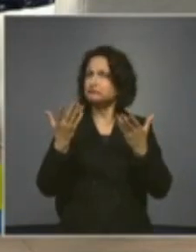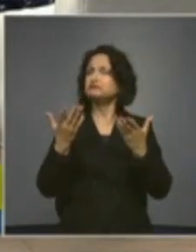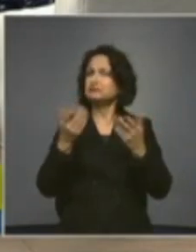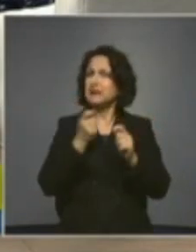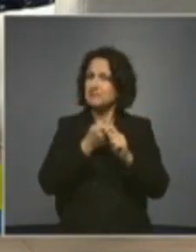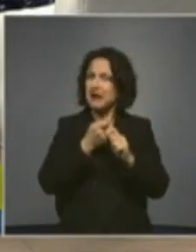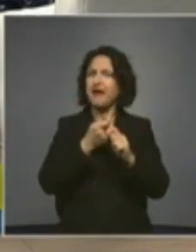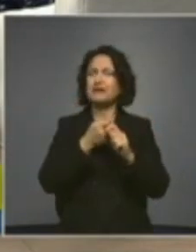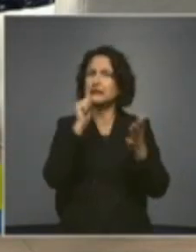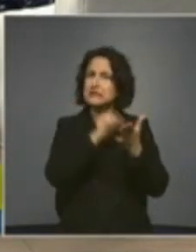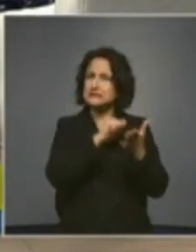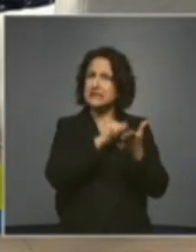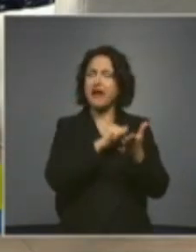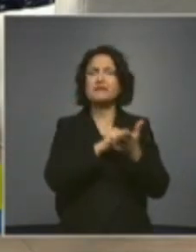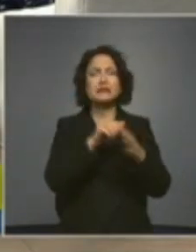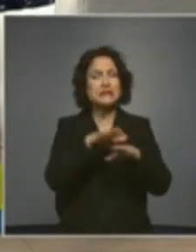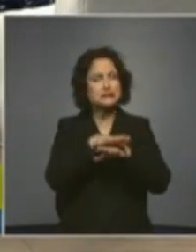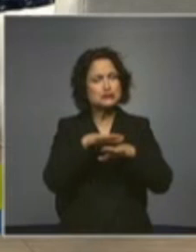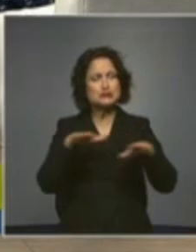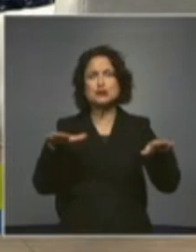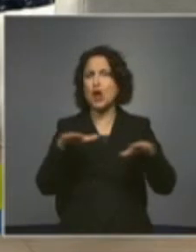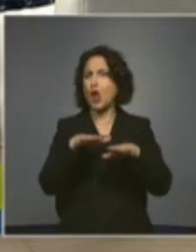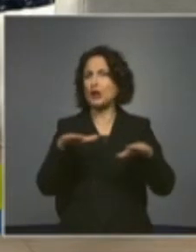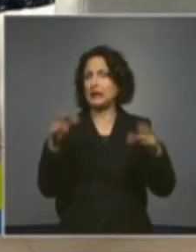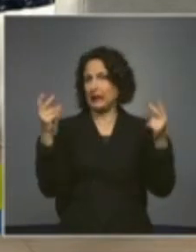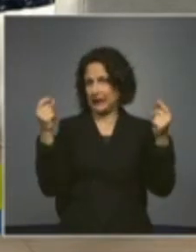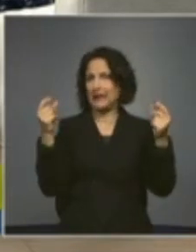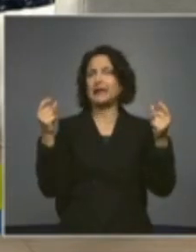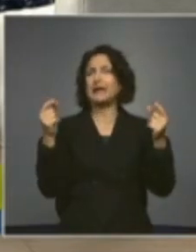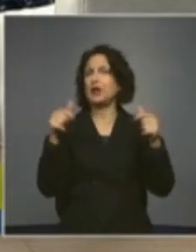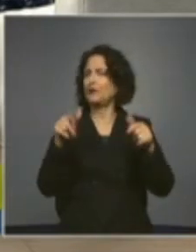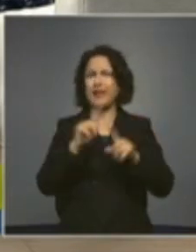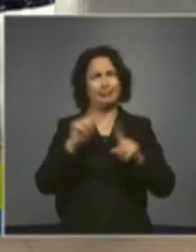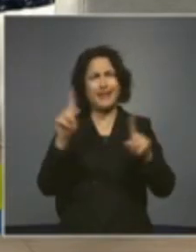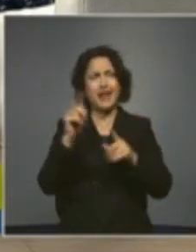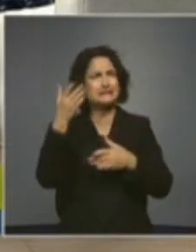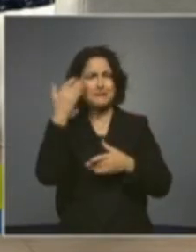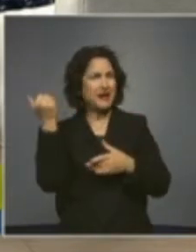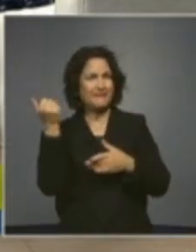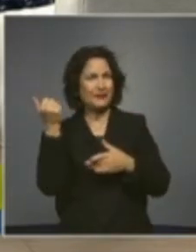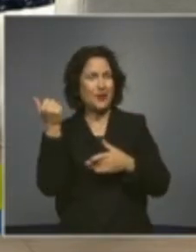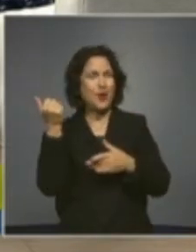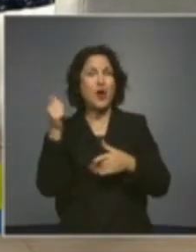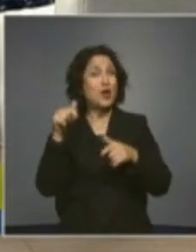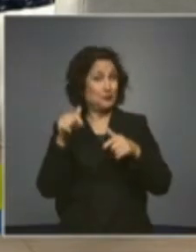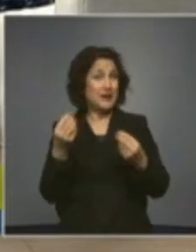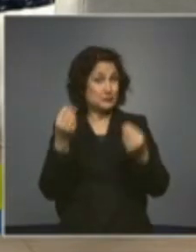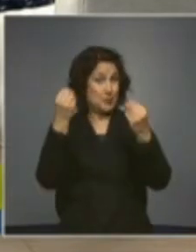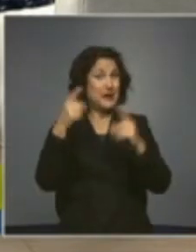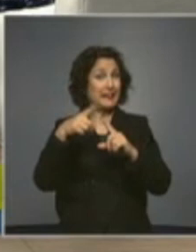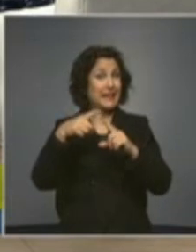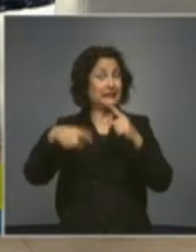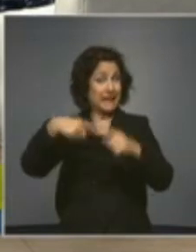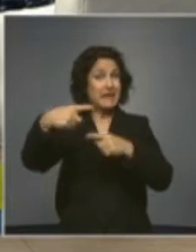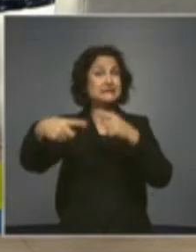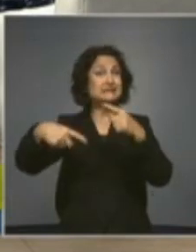създаване, издаване и разпространение на настолни игри. Така че аз не мисля, че това е нещо, което е забравено, по-скоро нещо, което е с така добра тенденция за